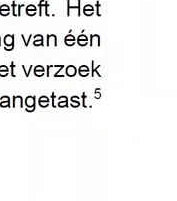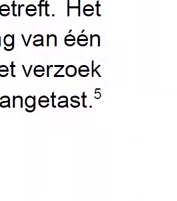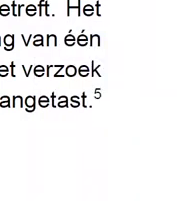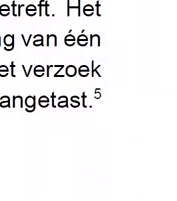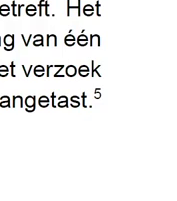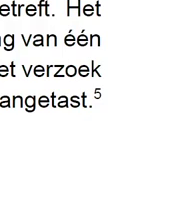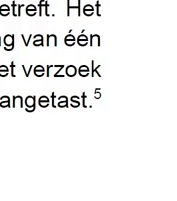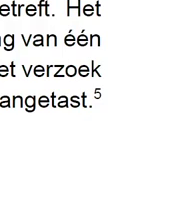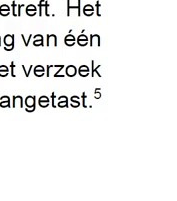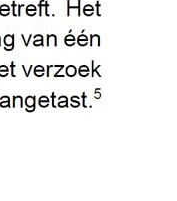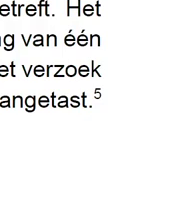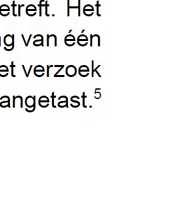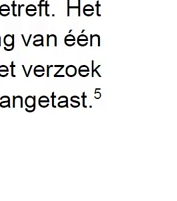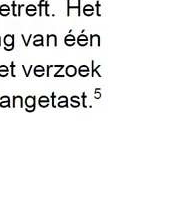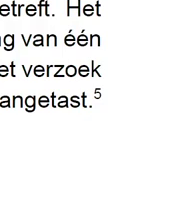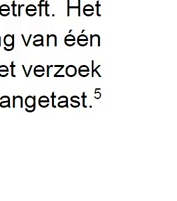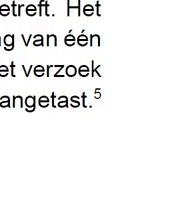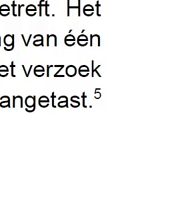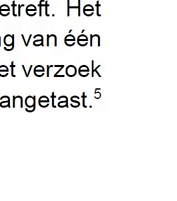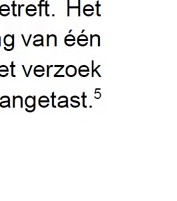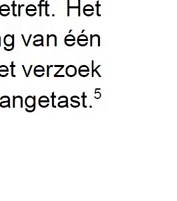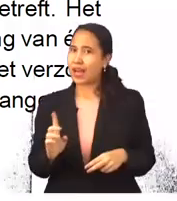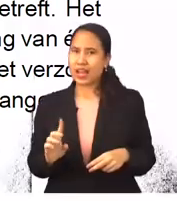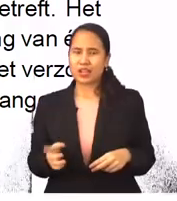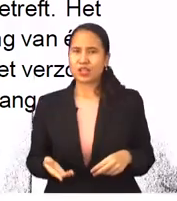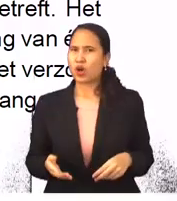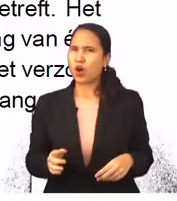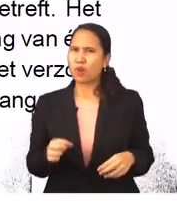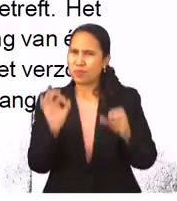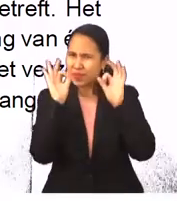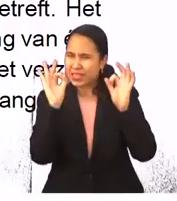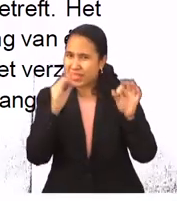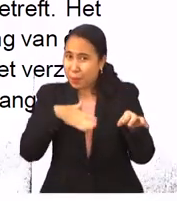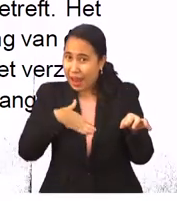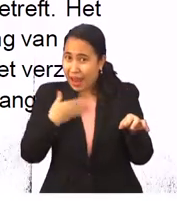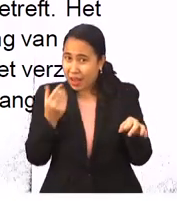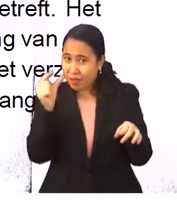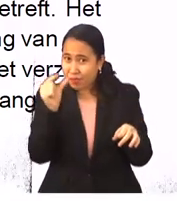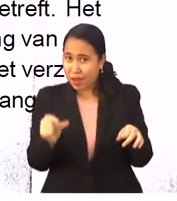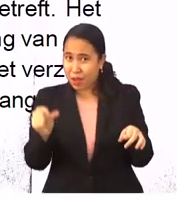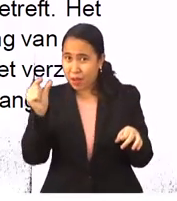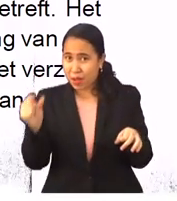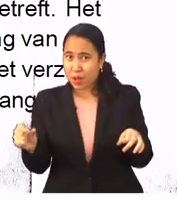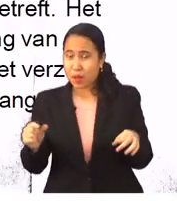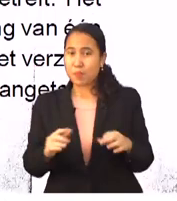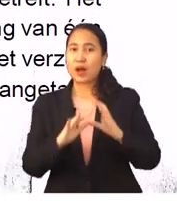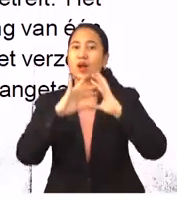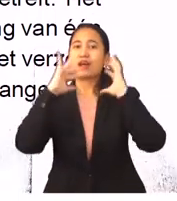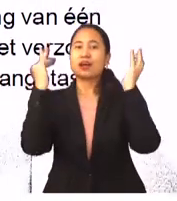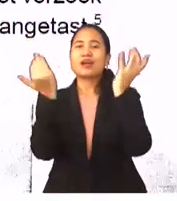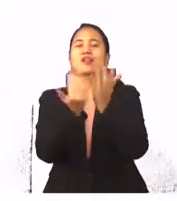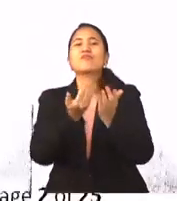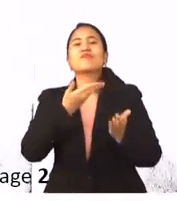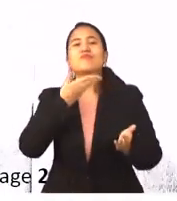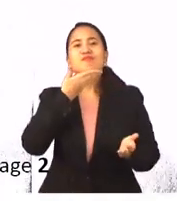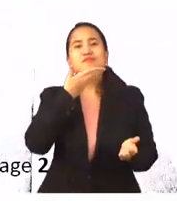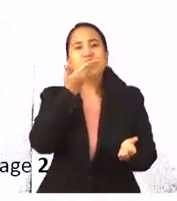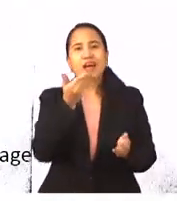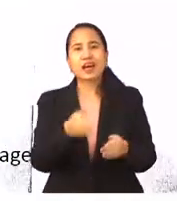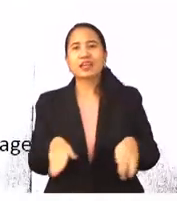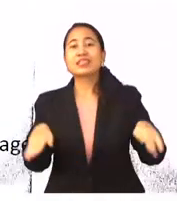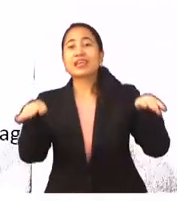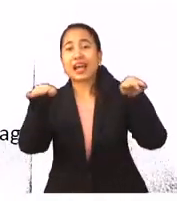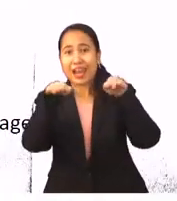toetsingsvorm door het hof gaat het niet om concrete belangen van personen, maar om de abstracte vraag naar de strijdigheid van een